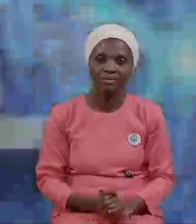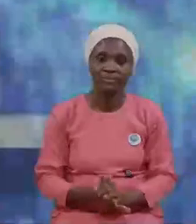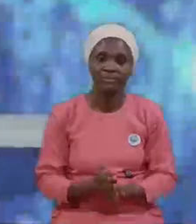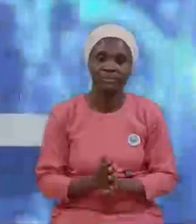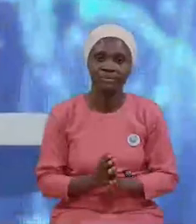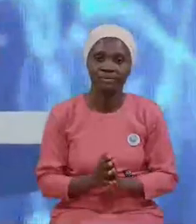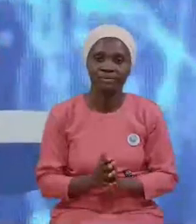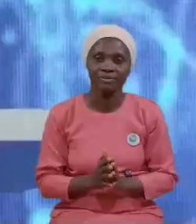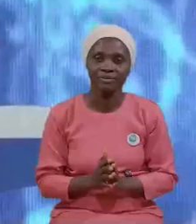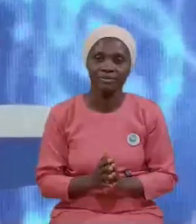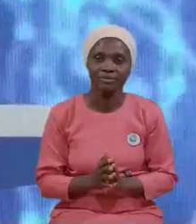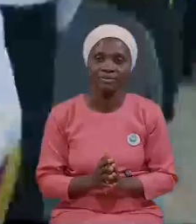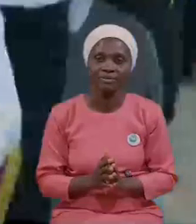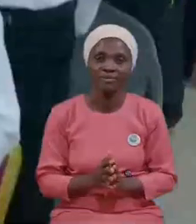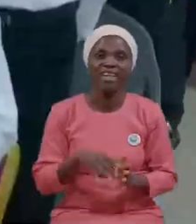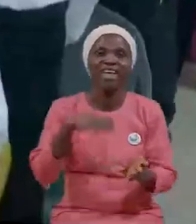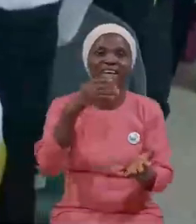Amen.